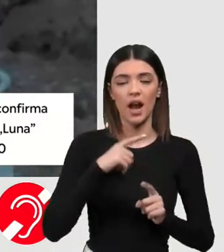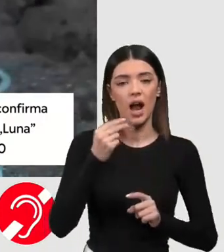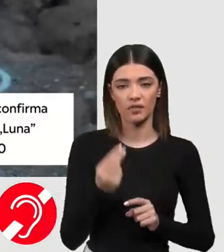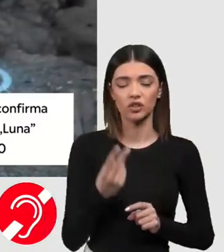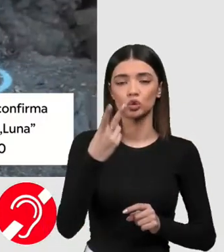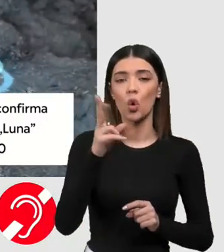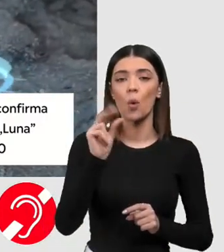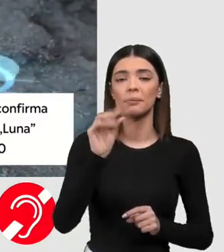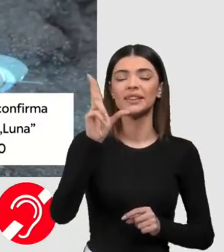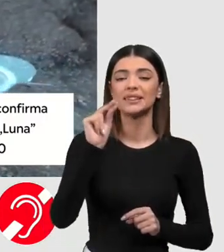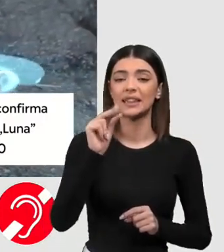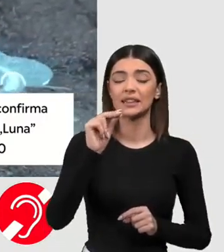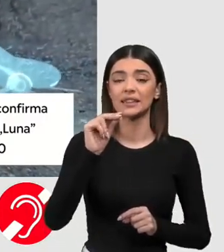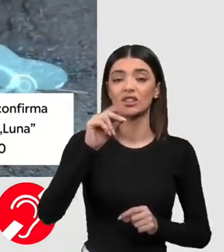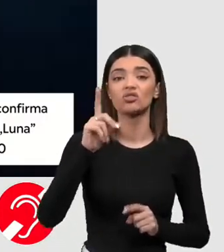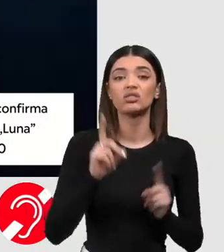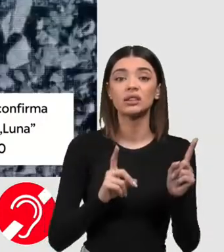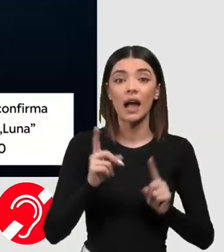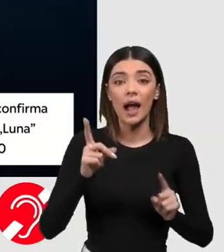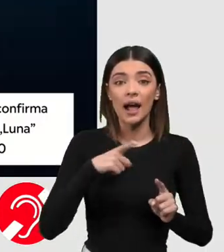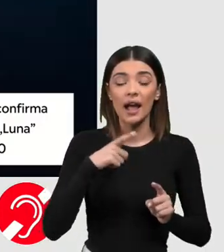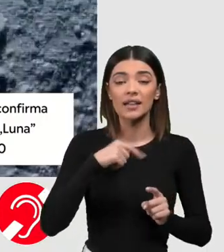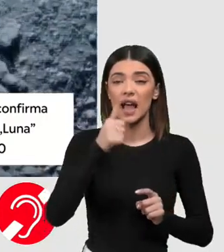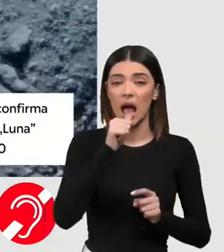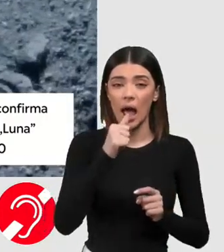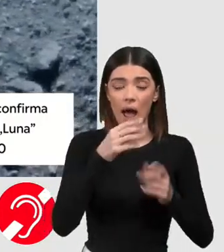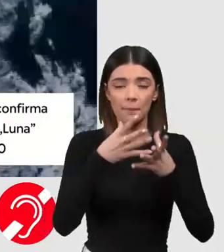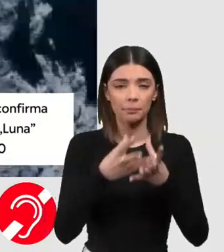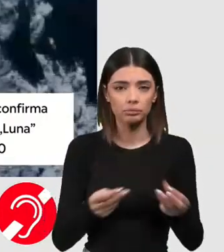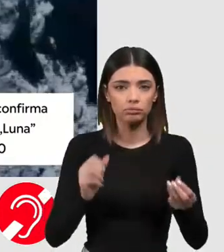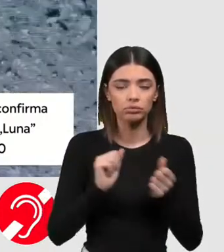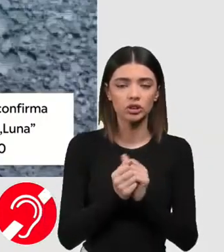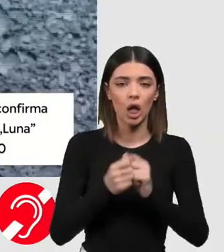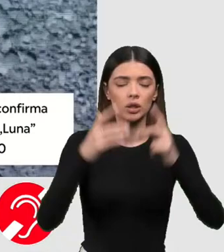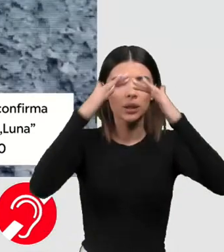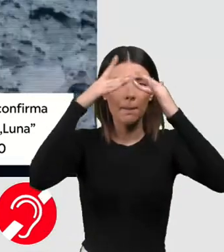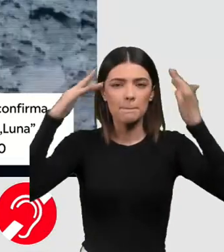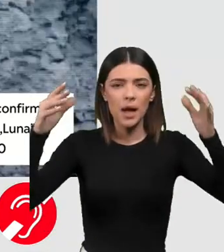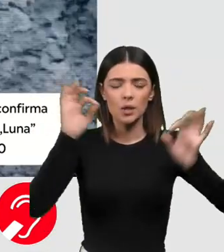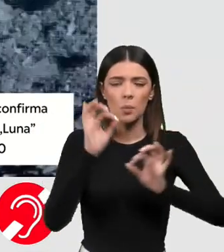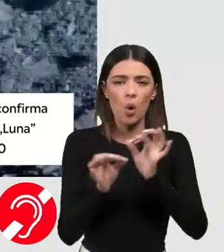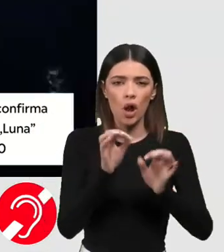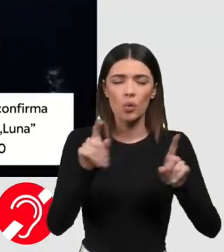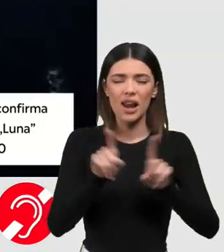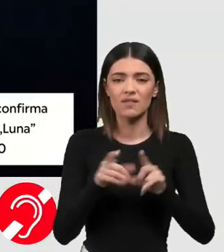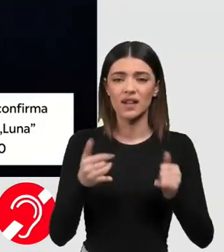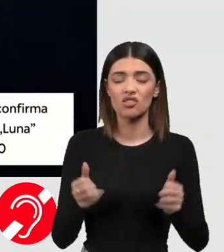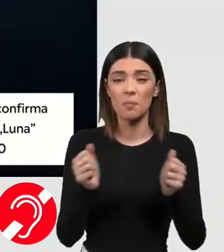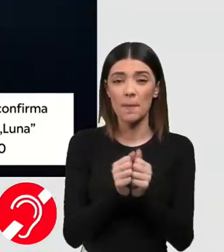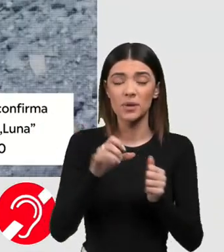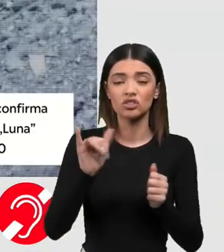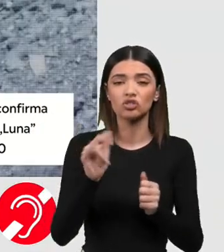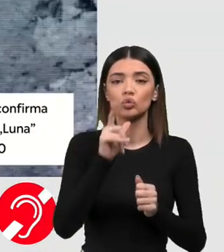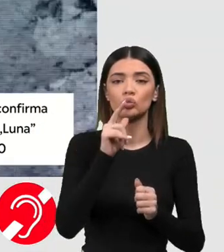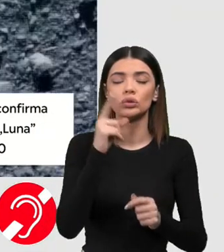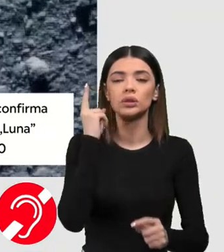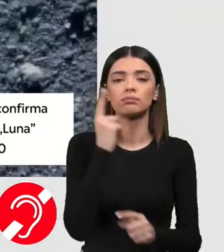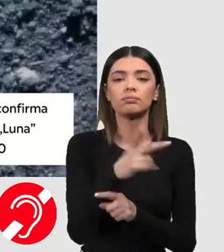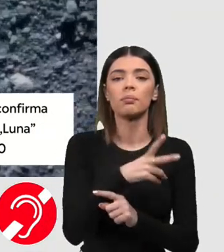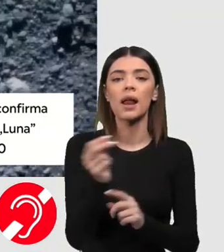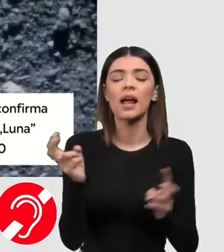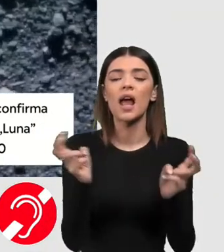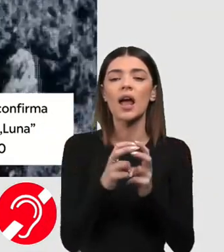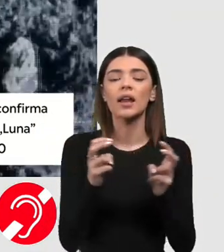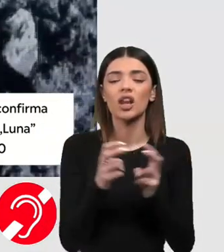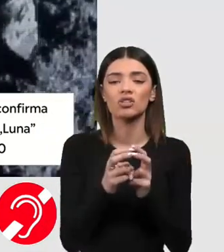în 2030, anume prezența apei lichide, substratul de gheață, moleculele organice complexe și sursa energiei